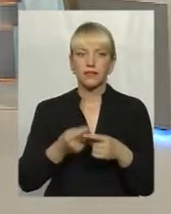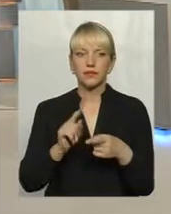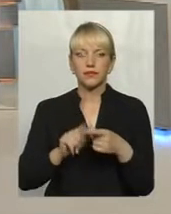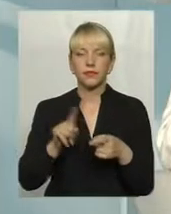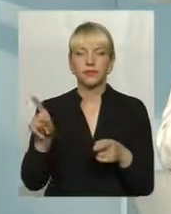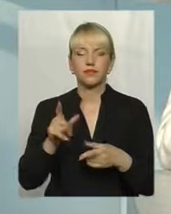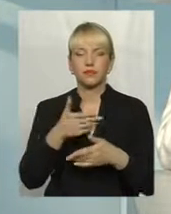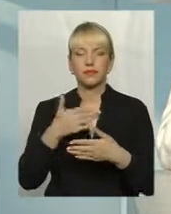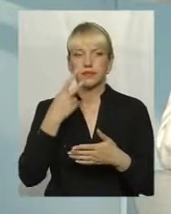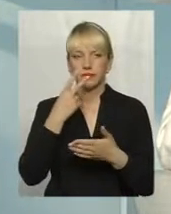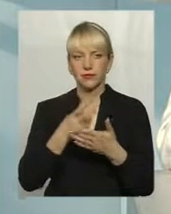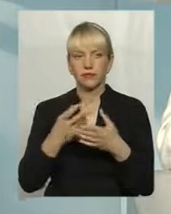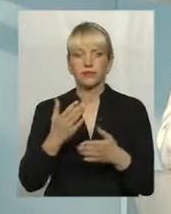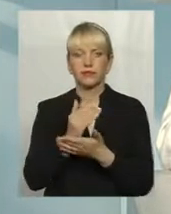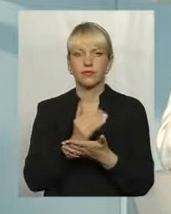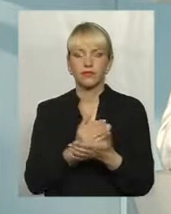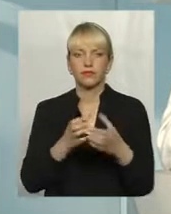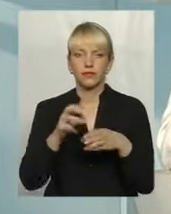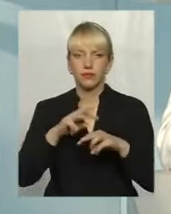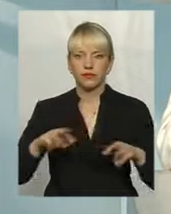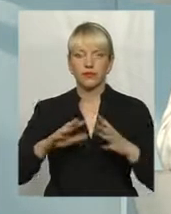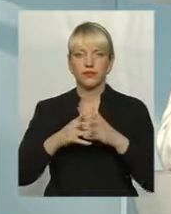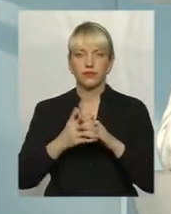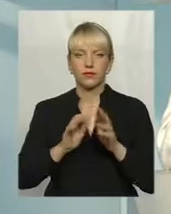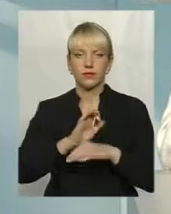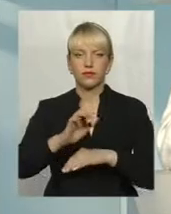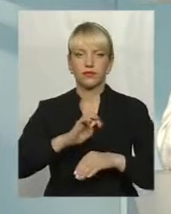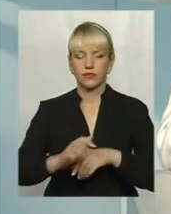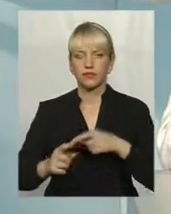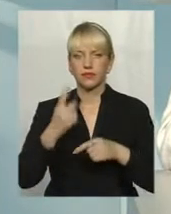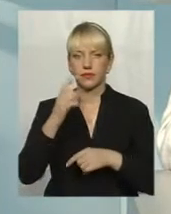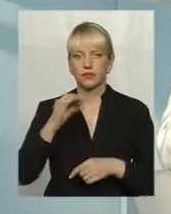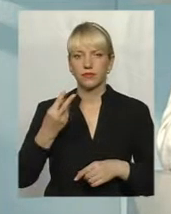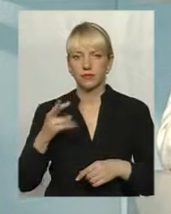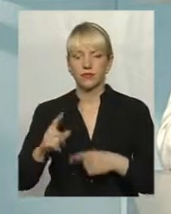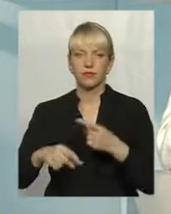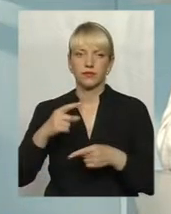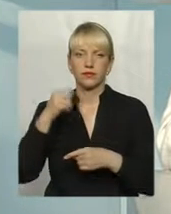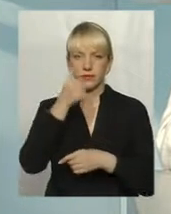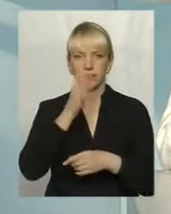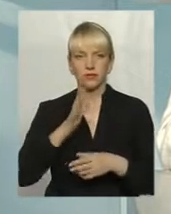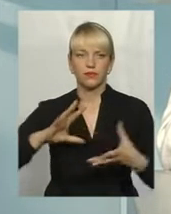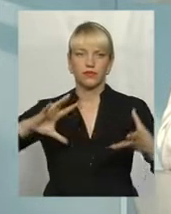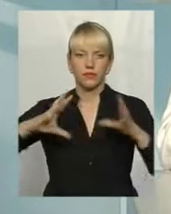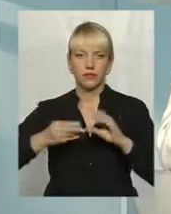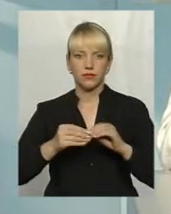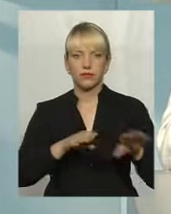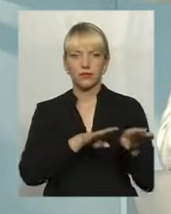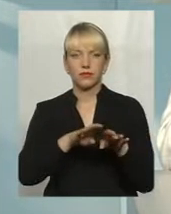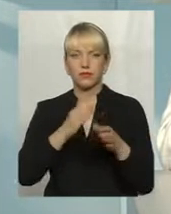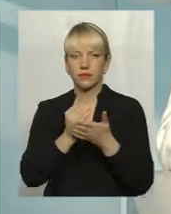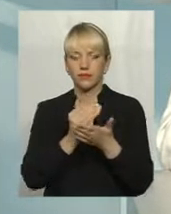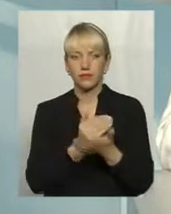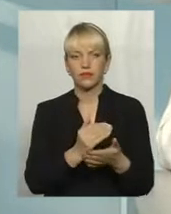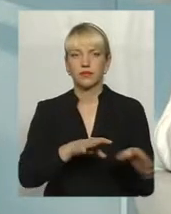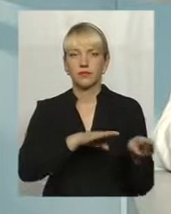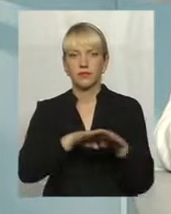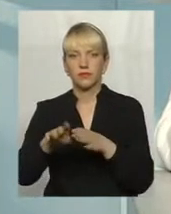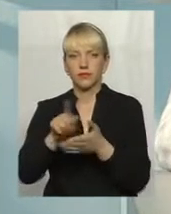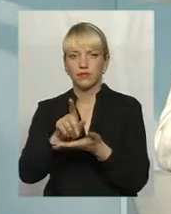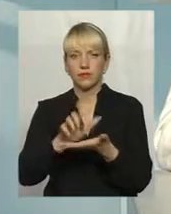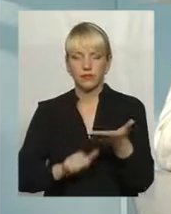що ми бачимо у програмі уряду, аграрне виробництво з 1 січня наступного року перейде повністю на загальну систему оподаткування. Через те